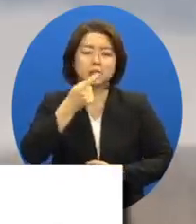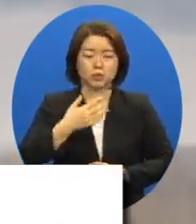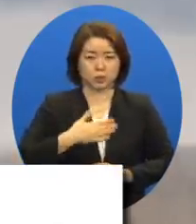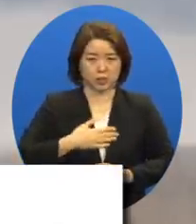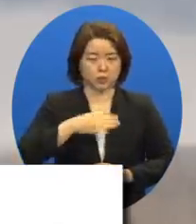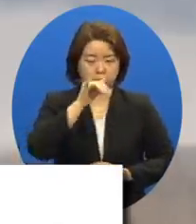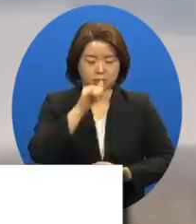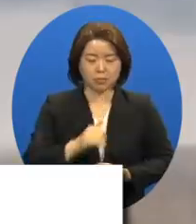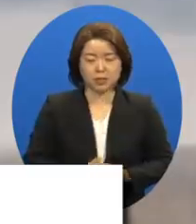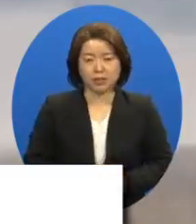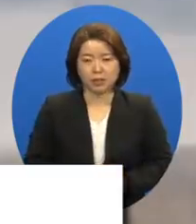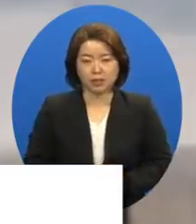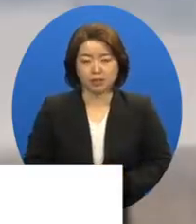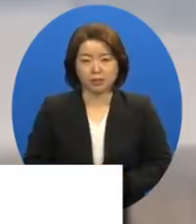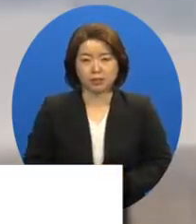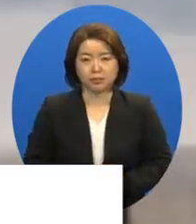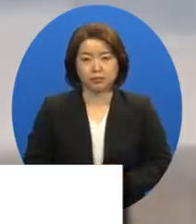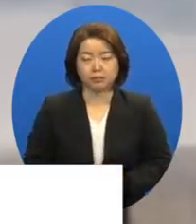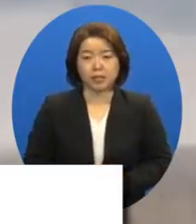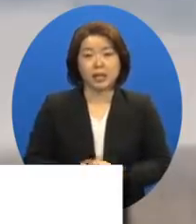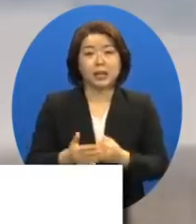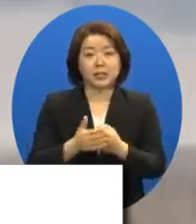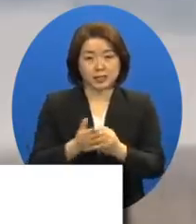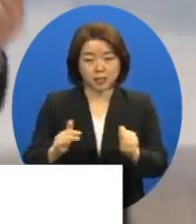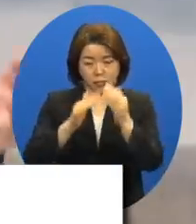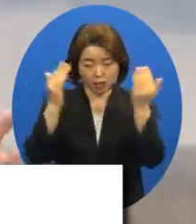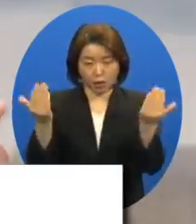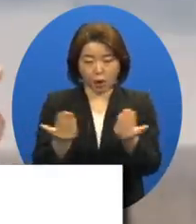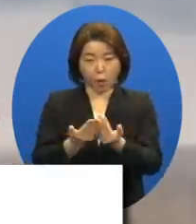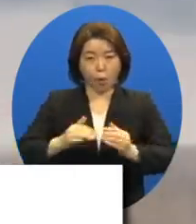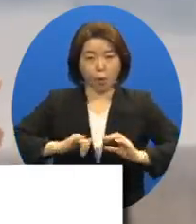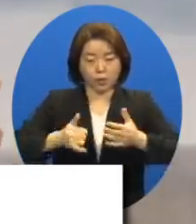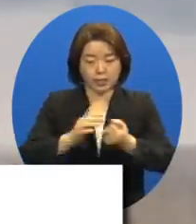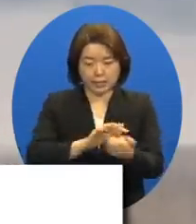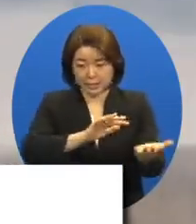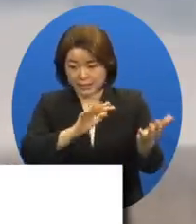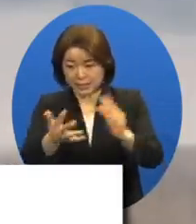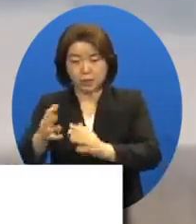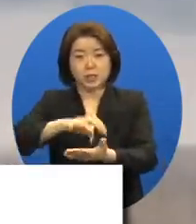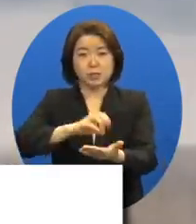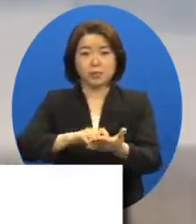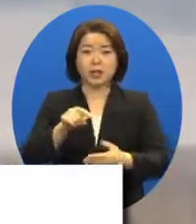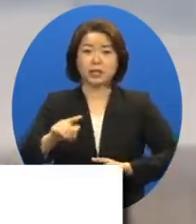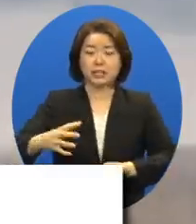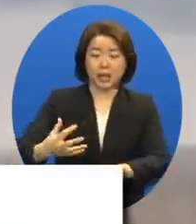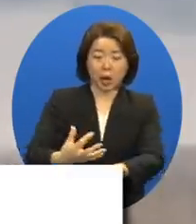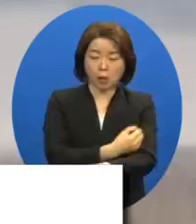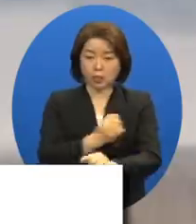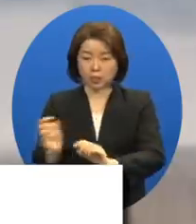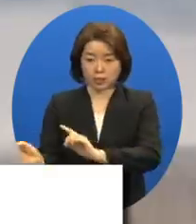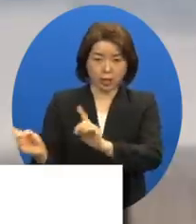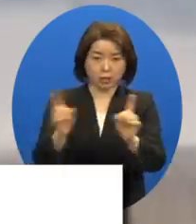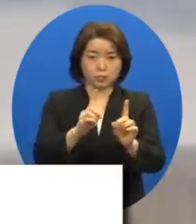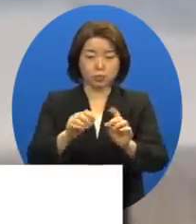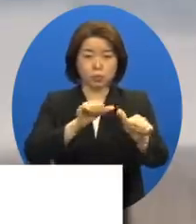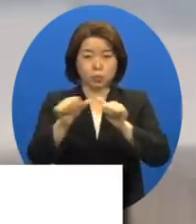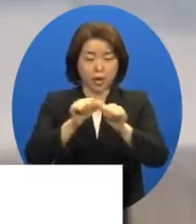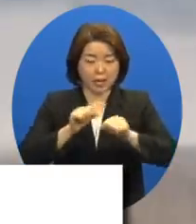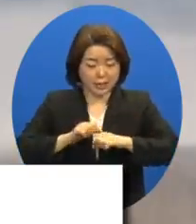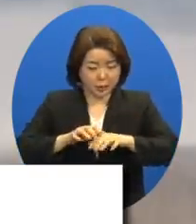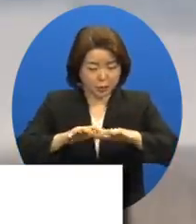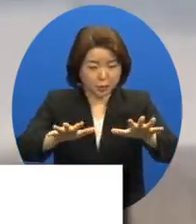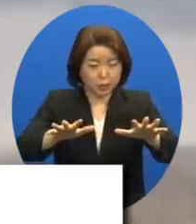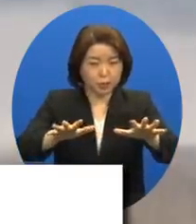겁니다 그저 온 세상이 다 뒤집어 질 만한 이 엄청난 부활의 소식이 전해진